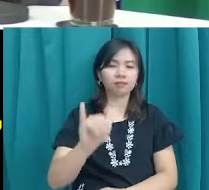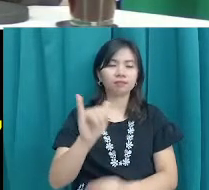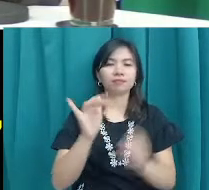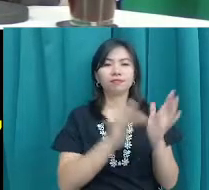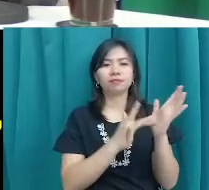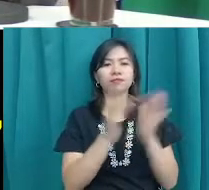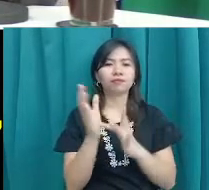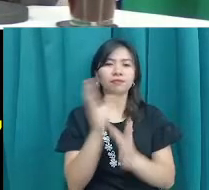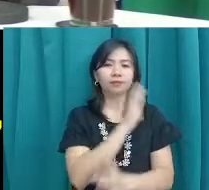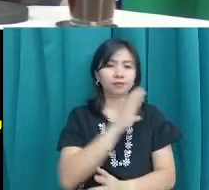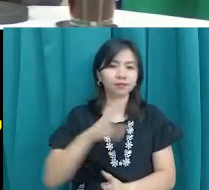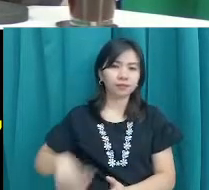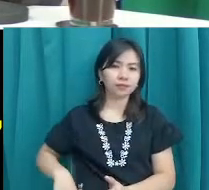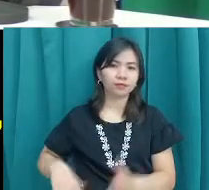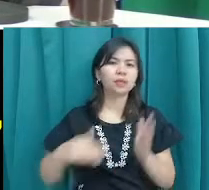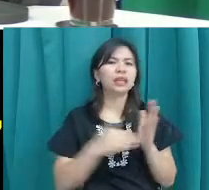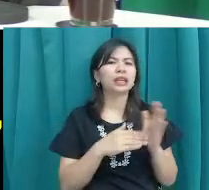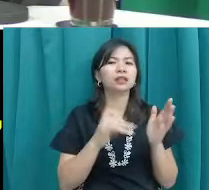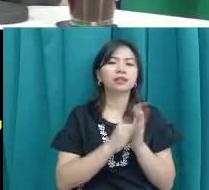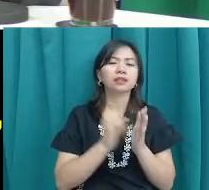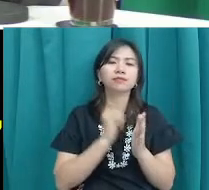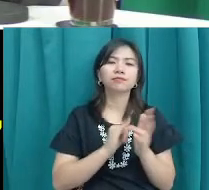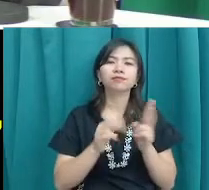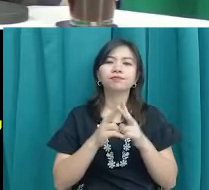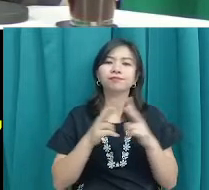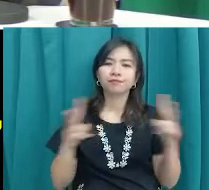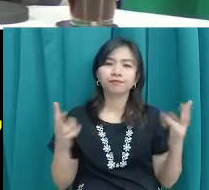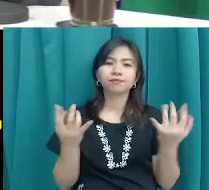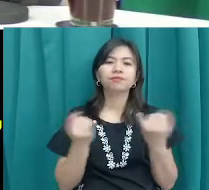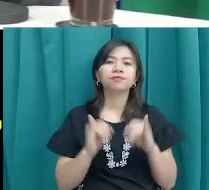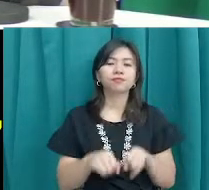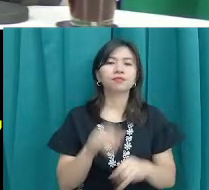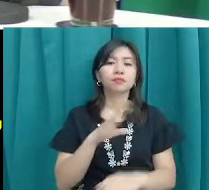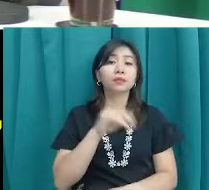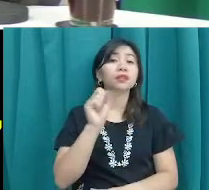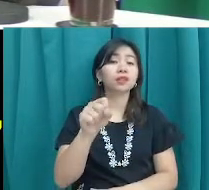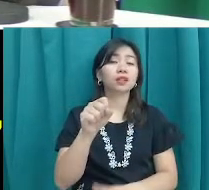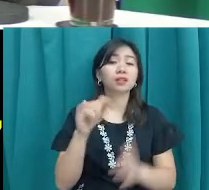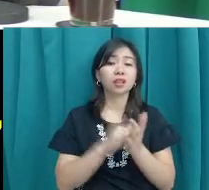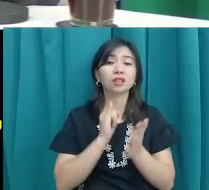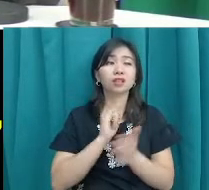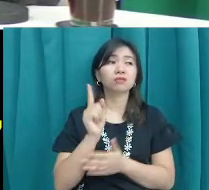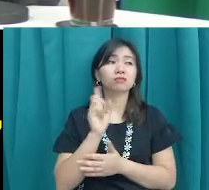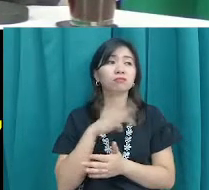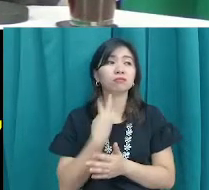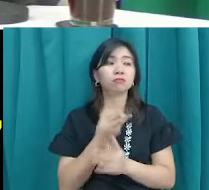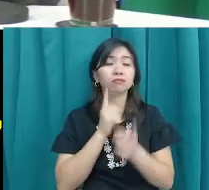You see? Yan ang pinaka-importante dito sa lahat. Again, pinag-uusapan natin dito.